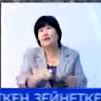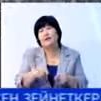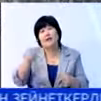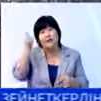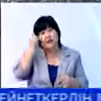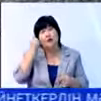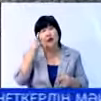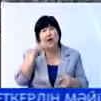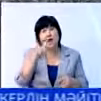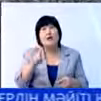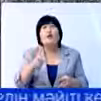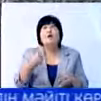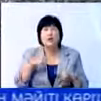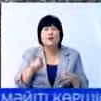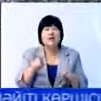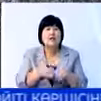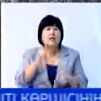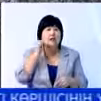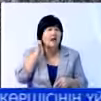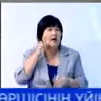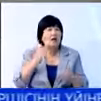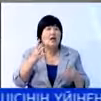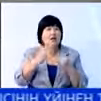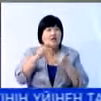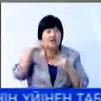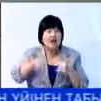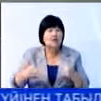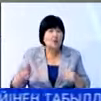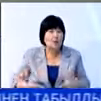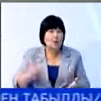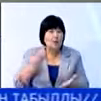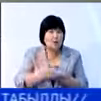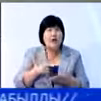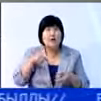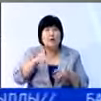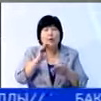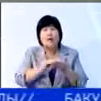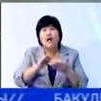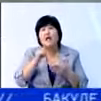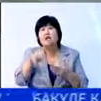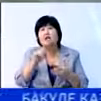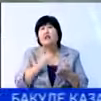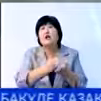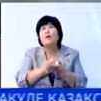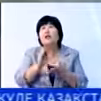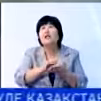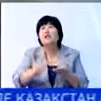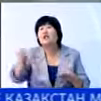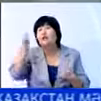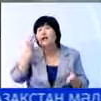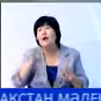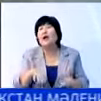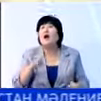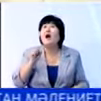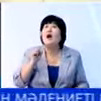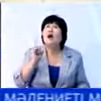екен. Ағартушы діндар пайғамбар жастан асқан соң жер астында өмір сүрген екен. Хикметтер жазған, имандылық бағытында жазбалар қалдырған.